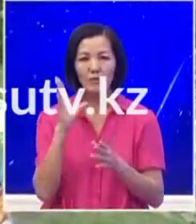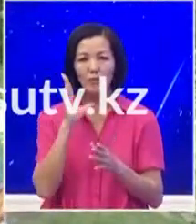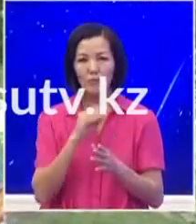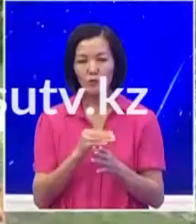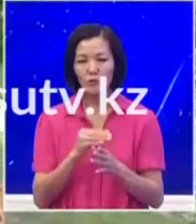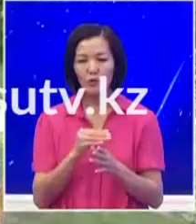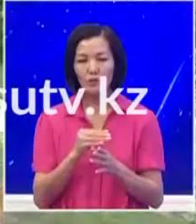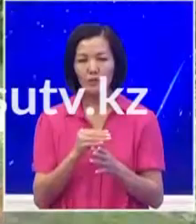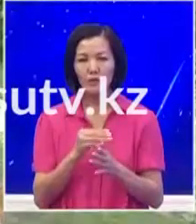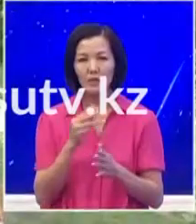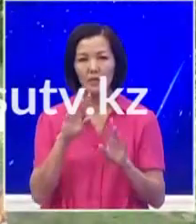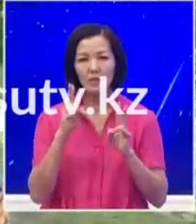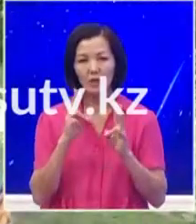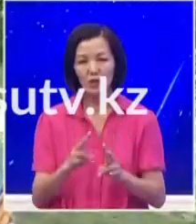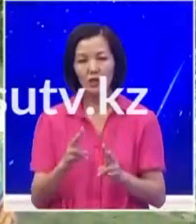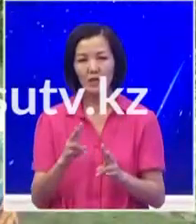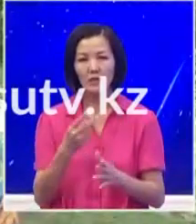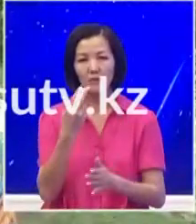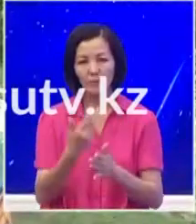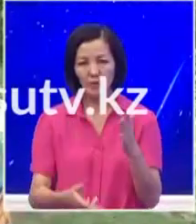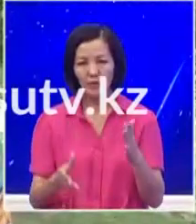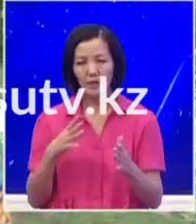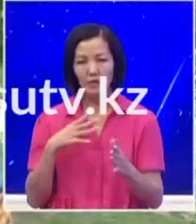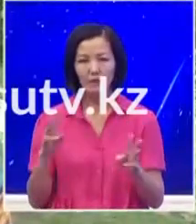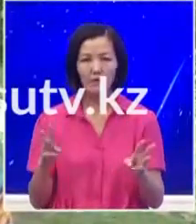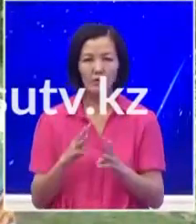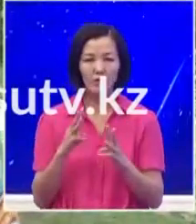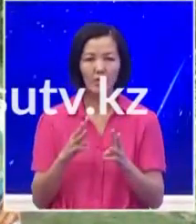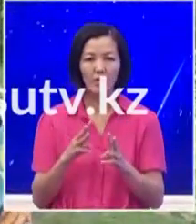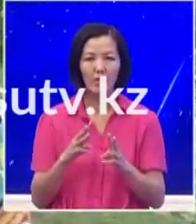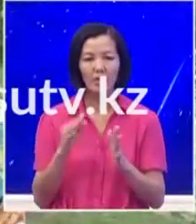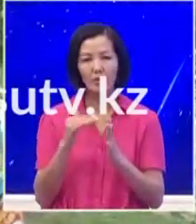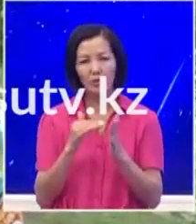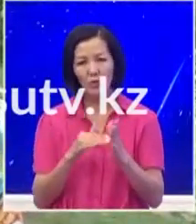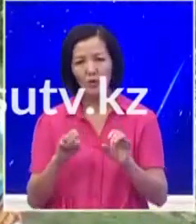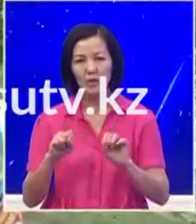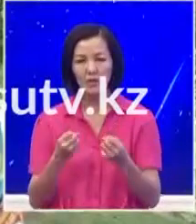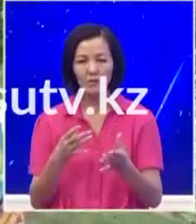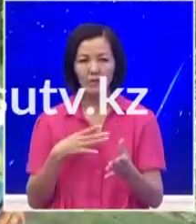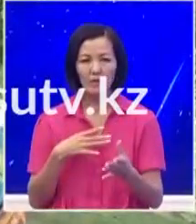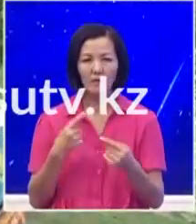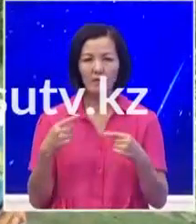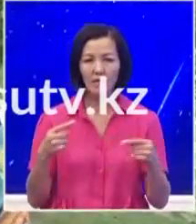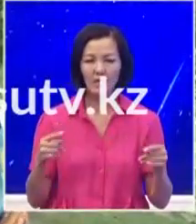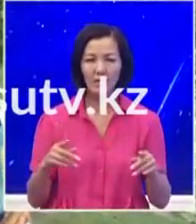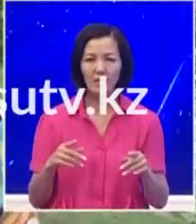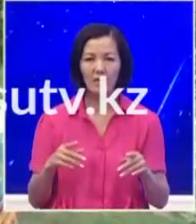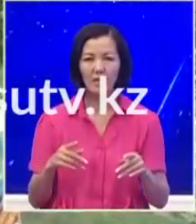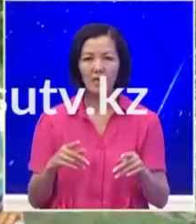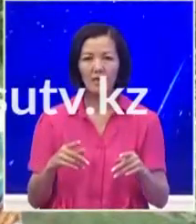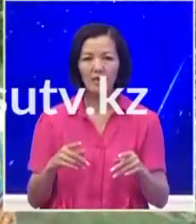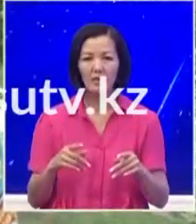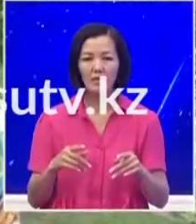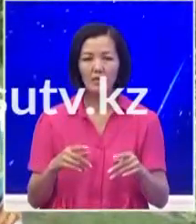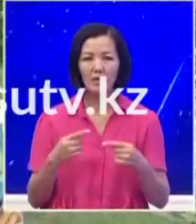захламлено всякими предметами, как проволока, разбитые стекла и всякие рыбацкие